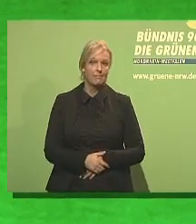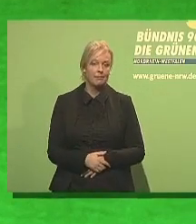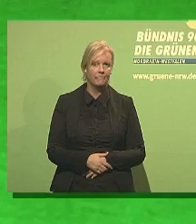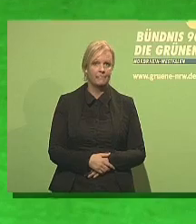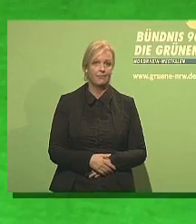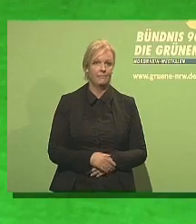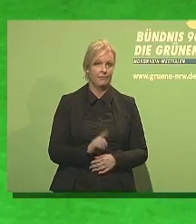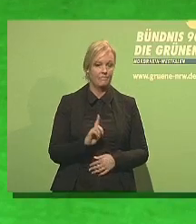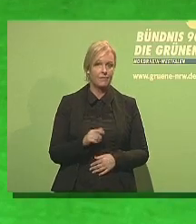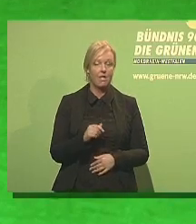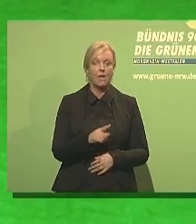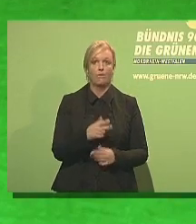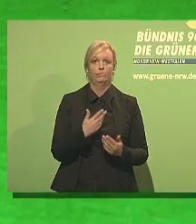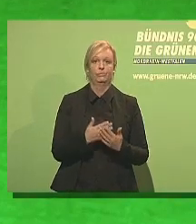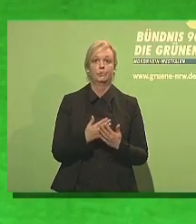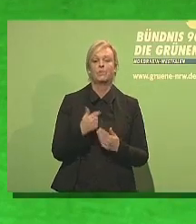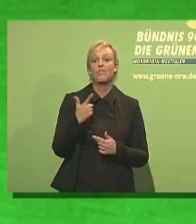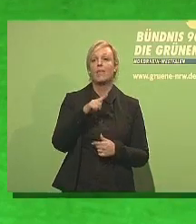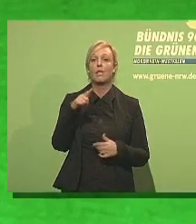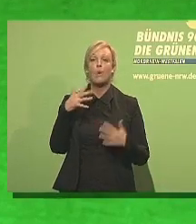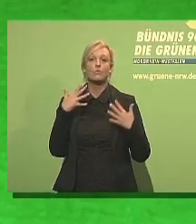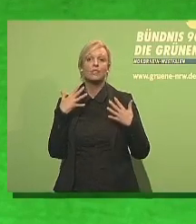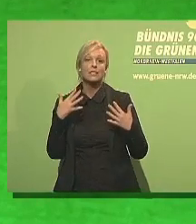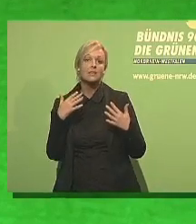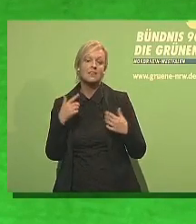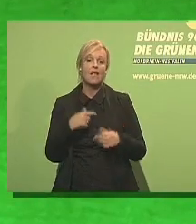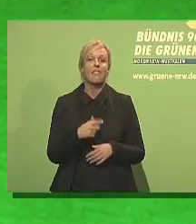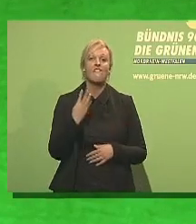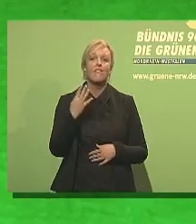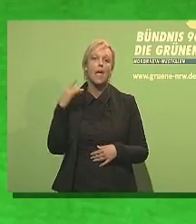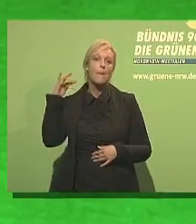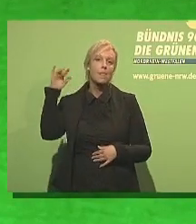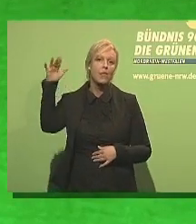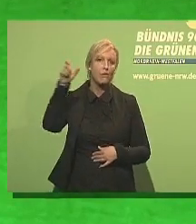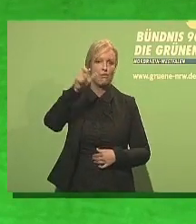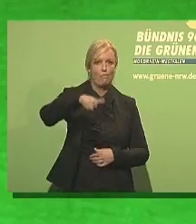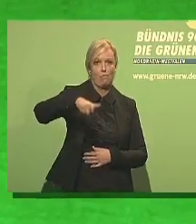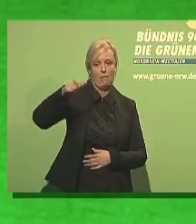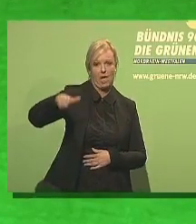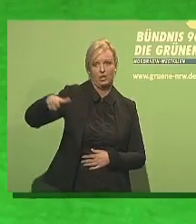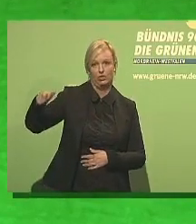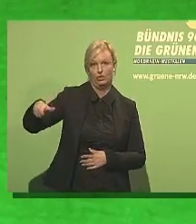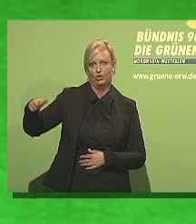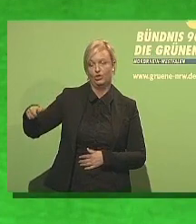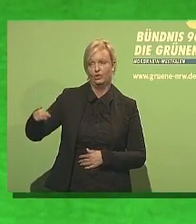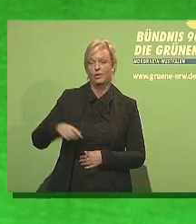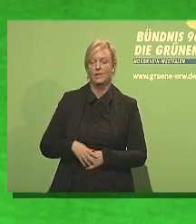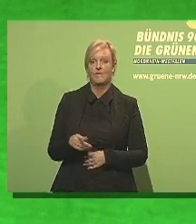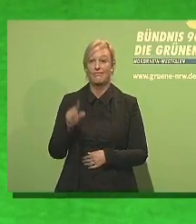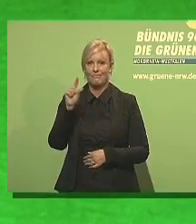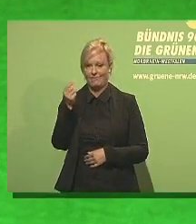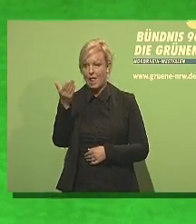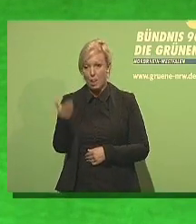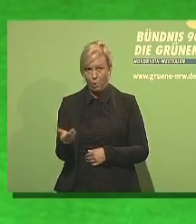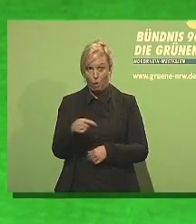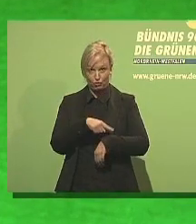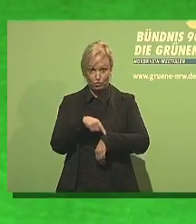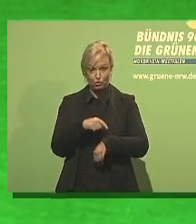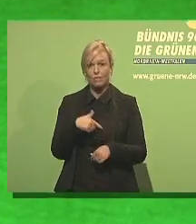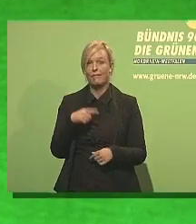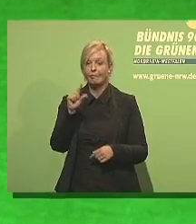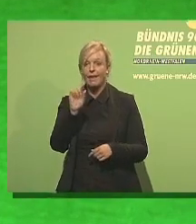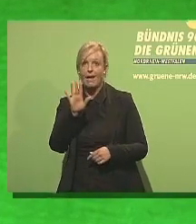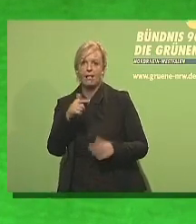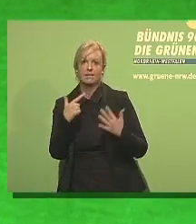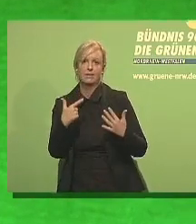der Tatsache, dass 2010 mehr als 4 Millionen Menschen zu Bruttostundenlöhnen von weniger als 7 Euro